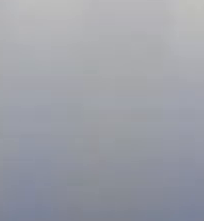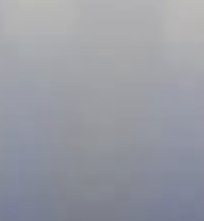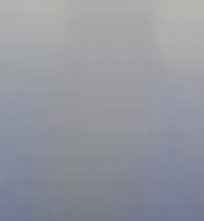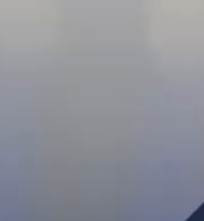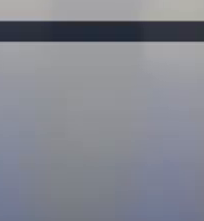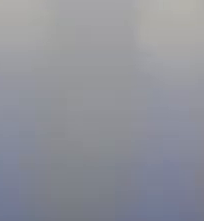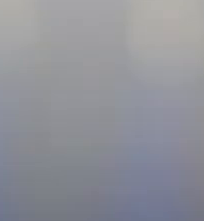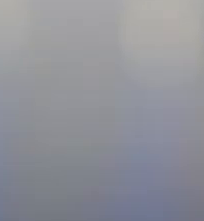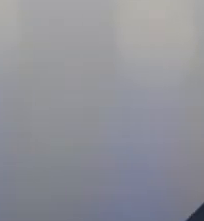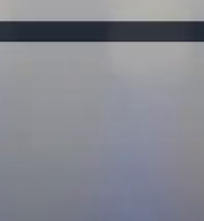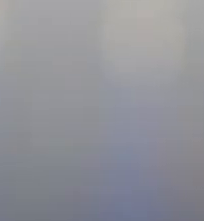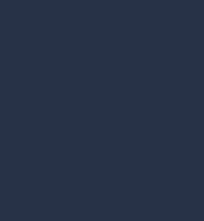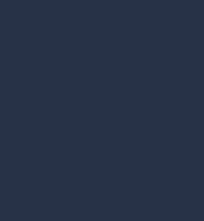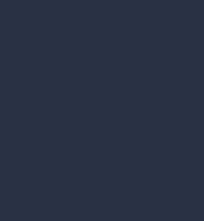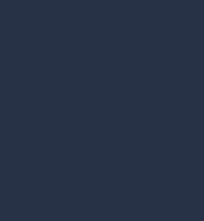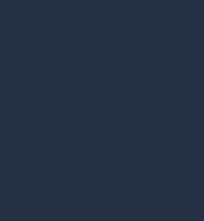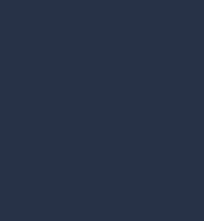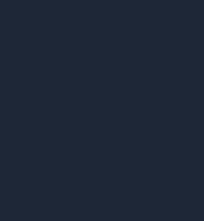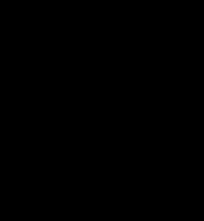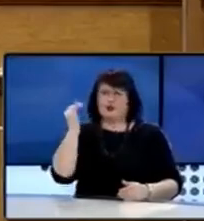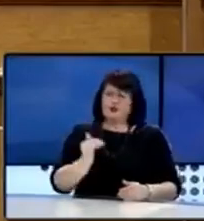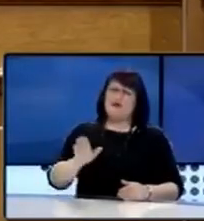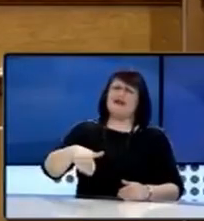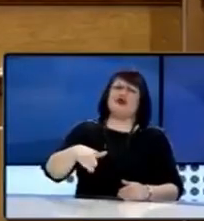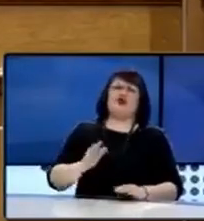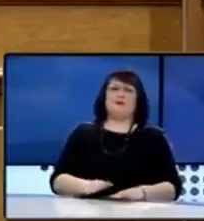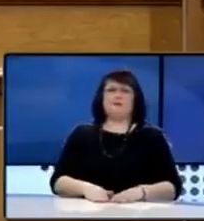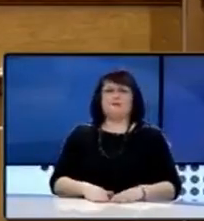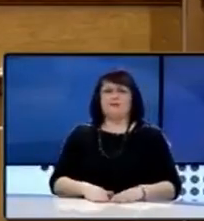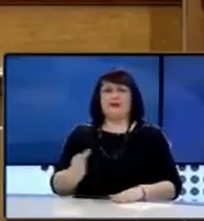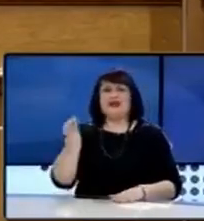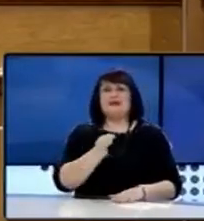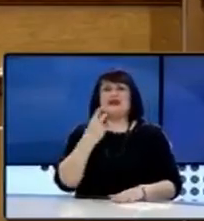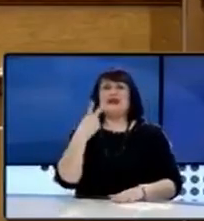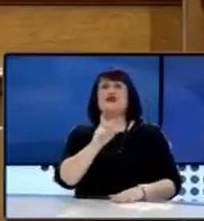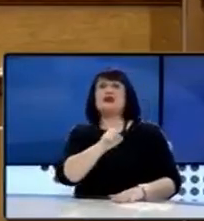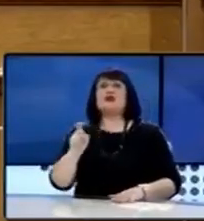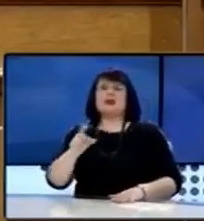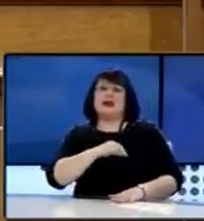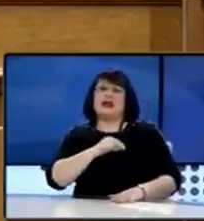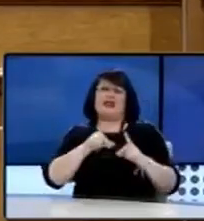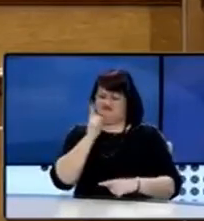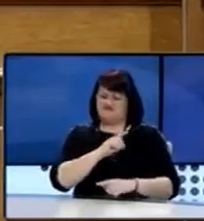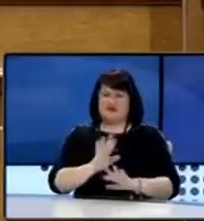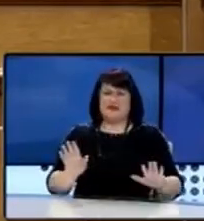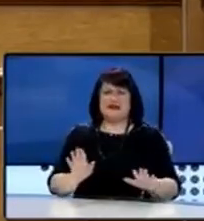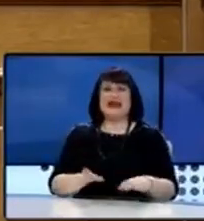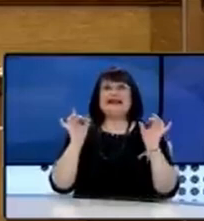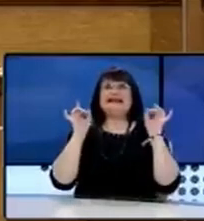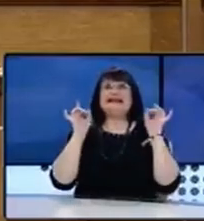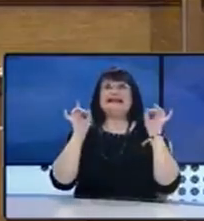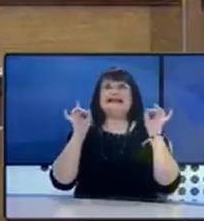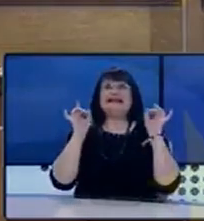Στην αρχή είπε ότι δεν υπάρχουν υπερκέρδη. Είπατε ότι δεν θα βγάλει κέρδη 200 εκατομμύρια. Ψέματα. Δεν θα βγάλει